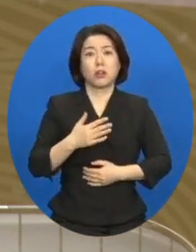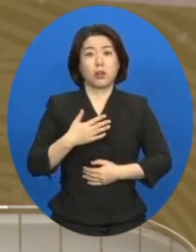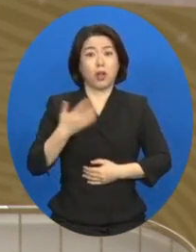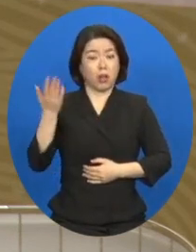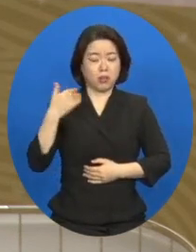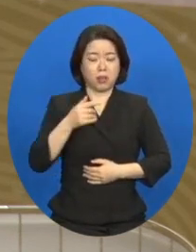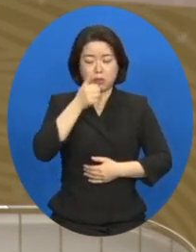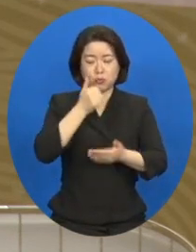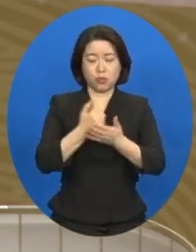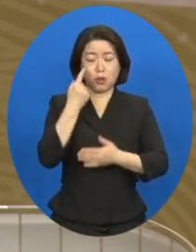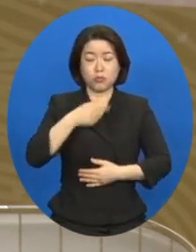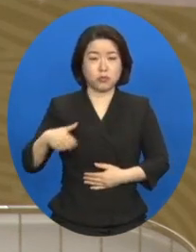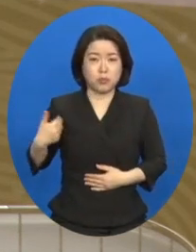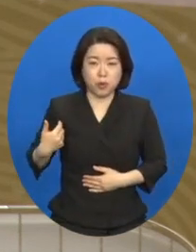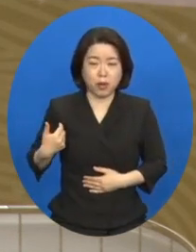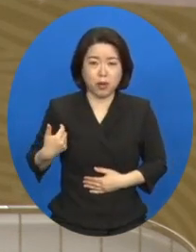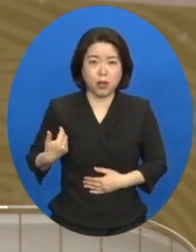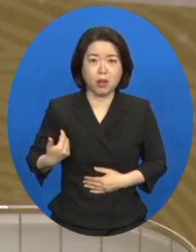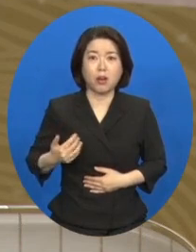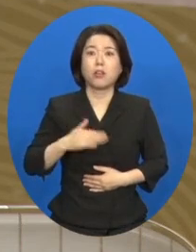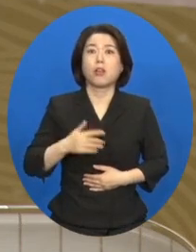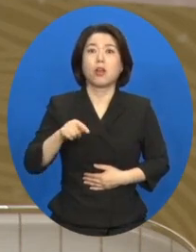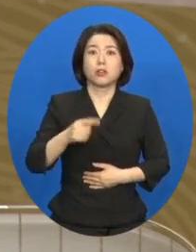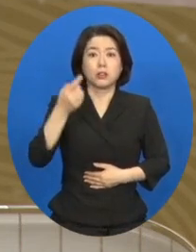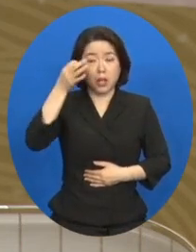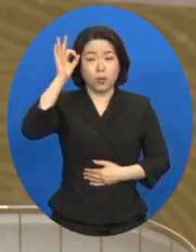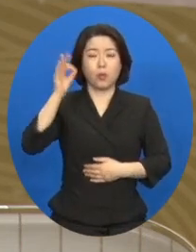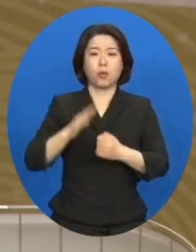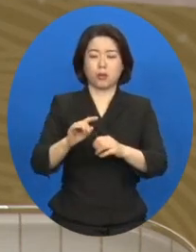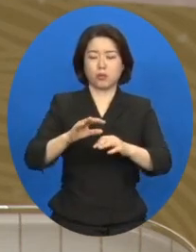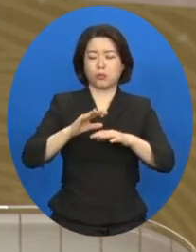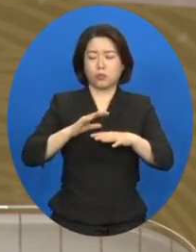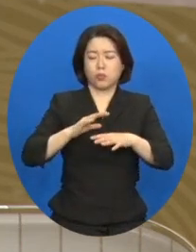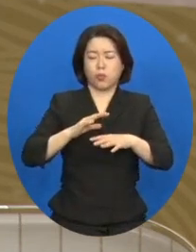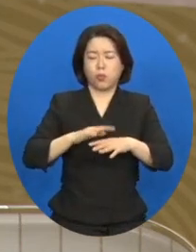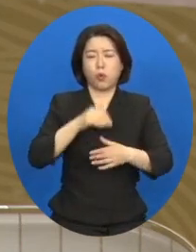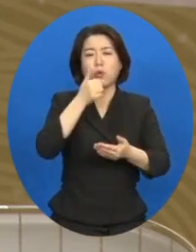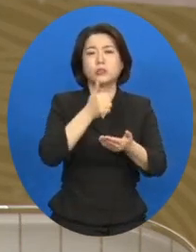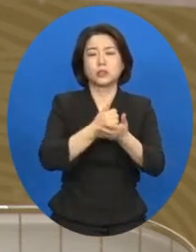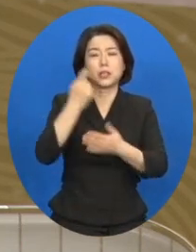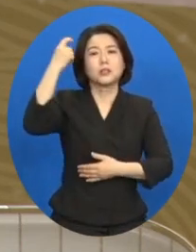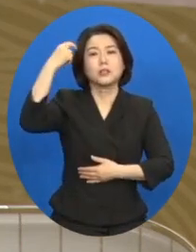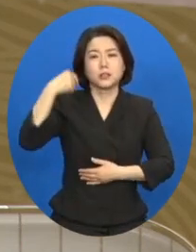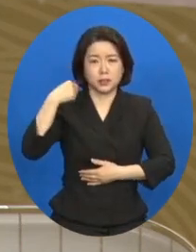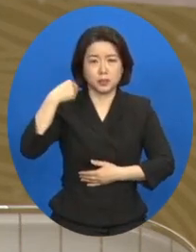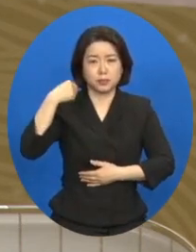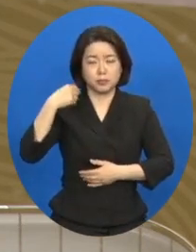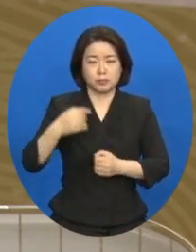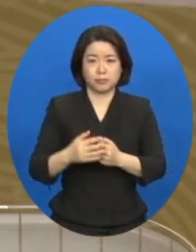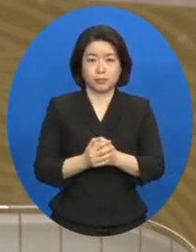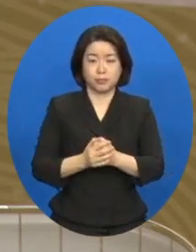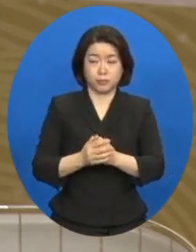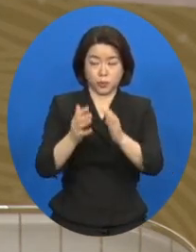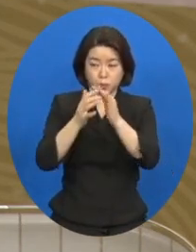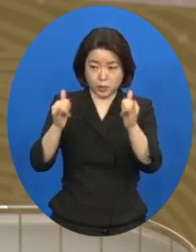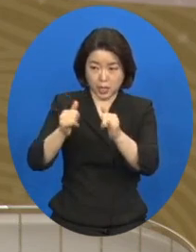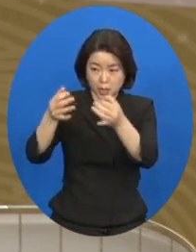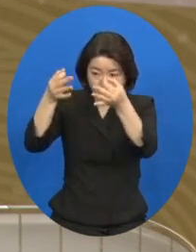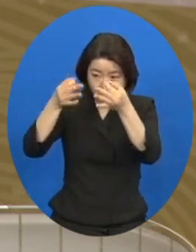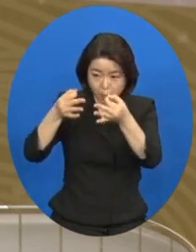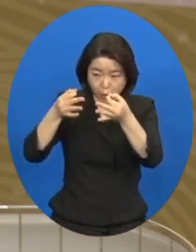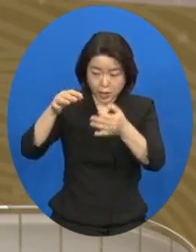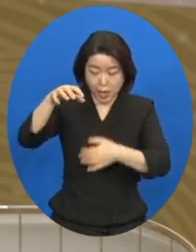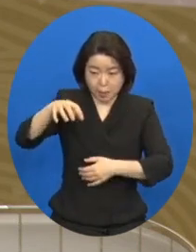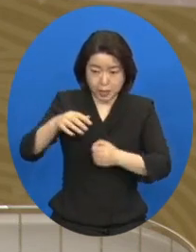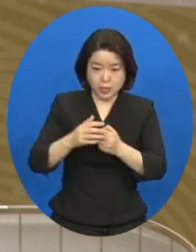줄도 몰랐어요. 그게 그렇게 두려운 죄로 느껴졌고, 사람들 보는 앞에서 보지